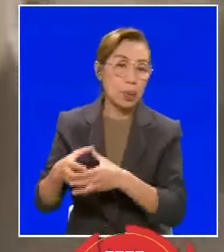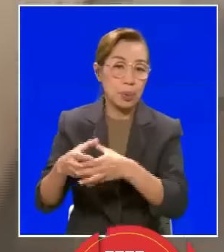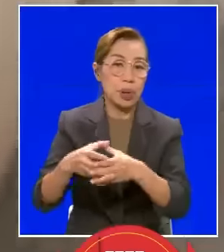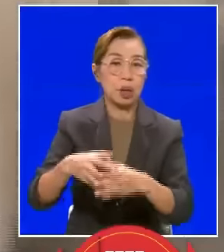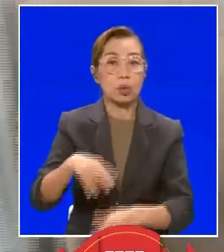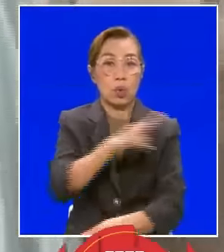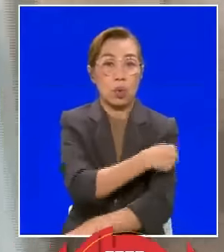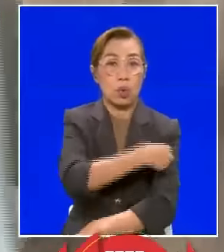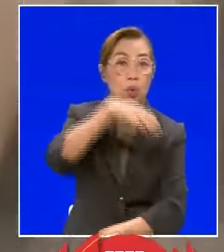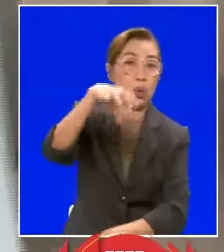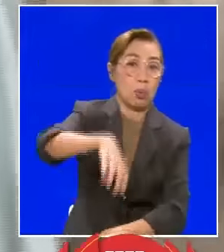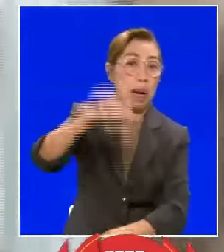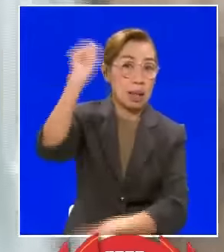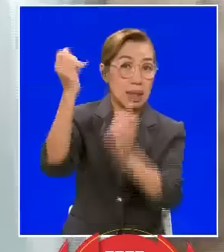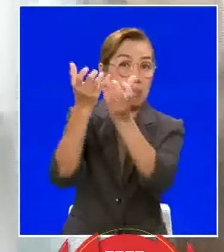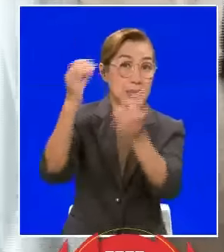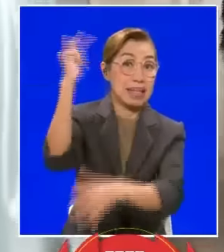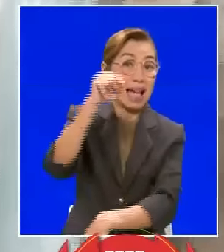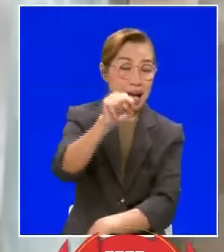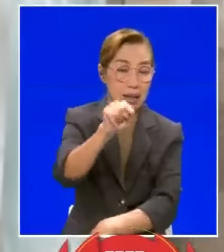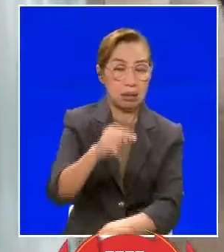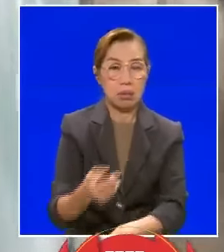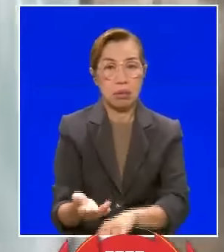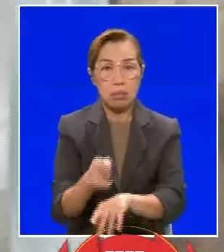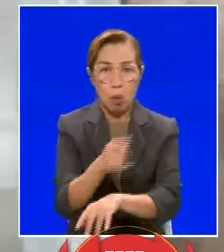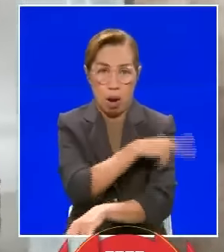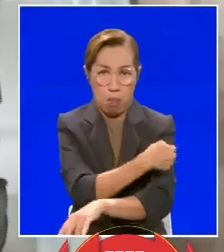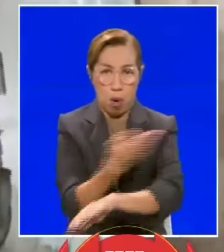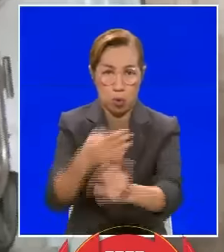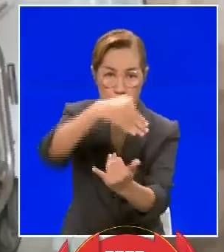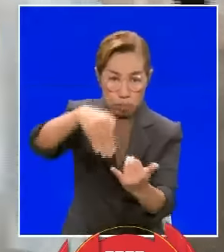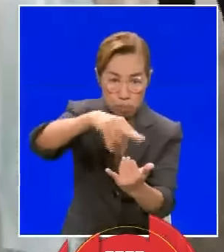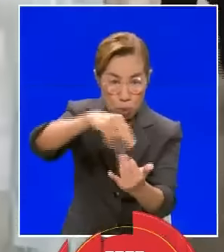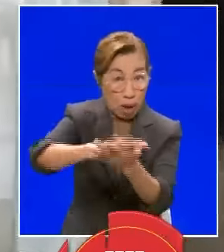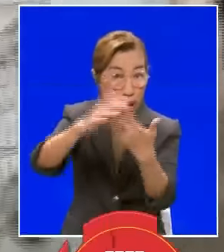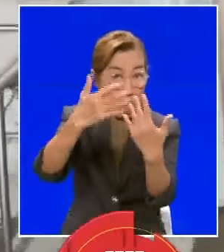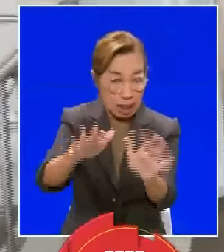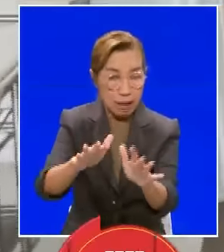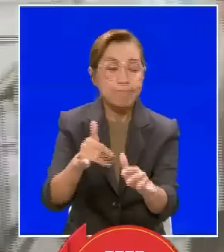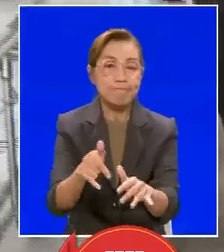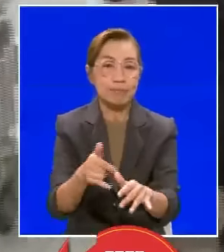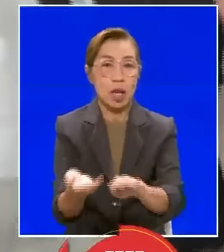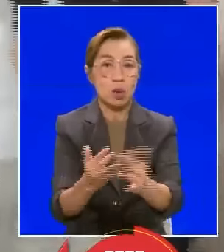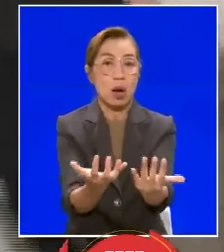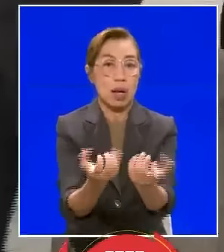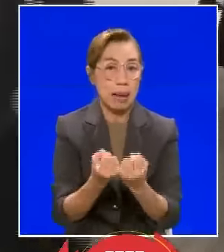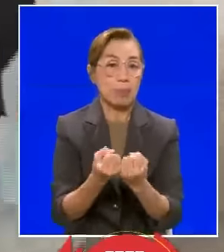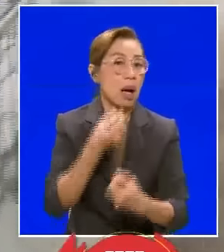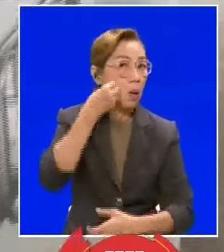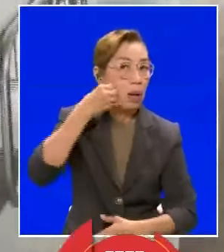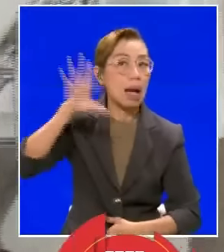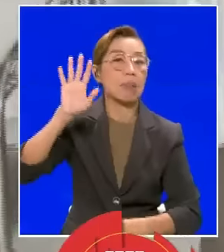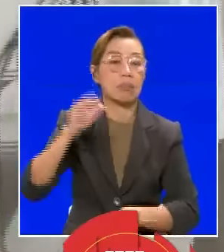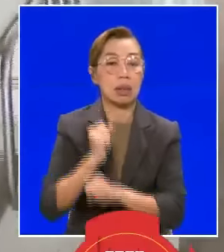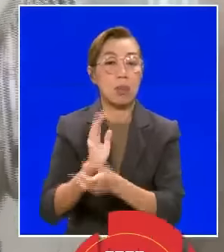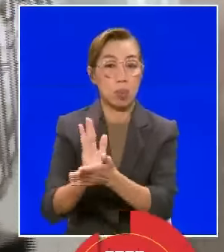ระเกียรติหลังจากผ่าชันสูตรเพื่อหาสาเหตุการเสียชีวิตแล้วก็นำตัวไปประกอบพิธีทางศาสนาค่ะมีการนิมนต์พระ